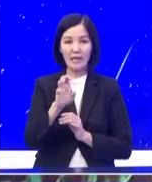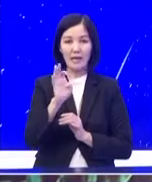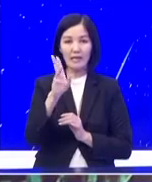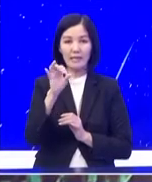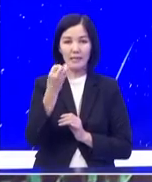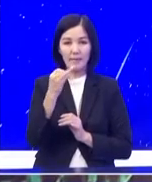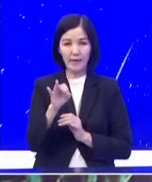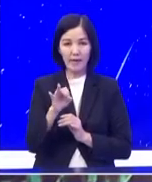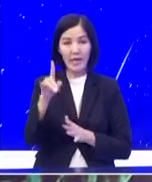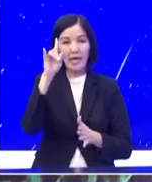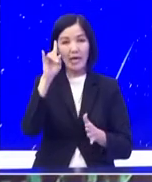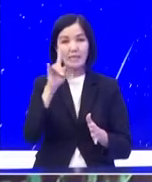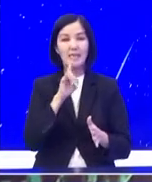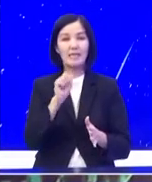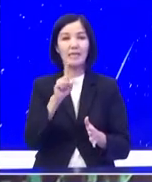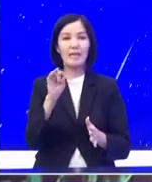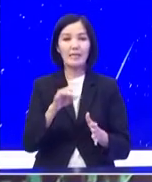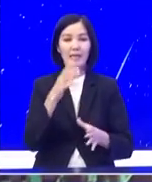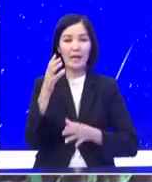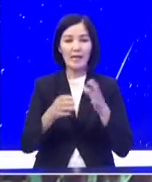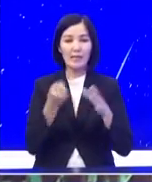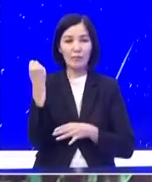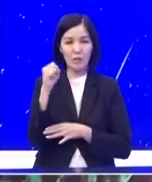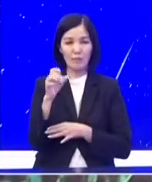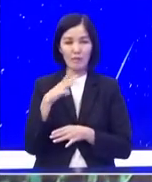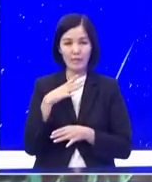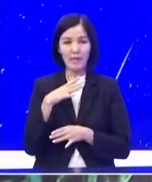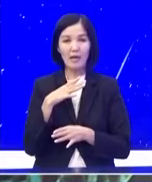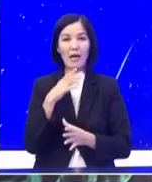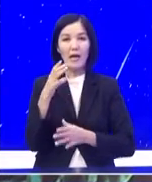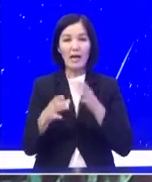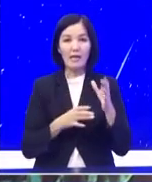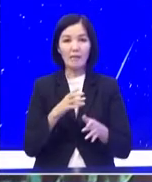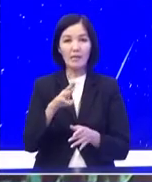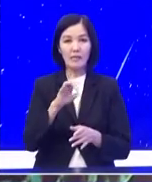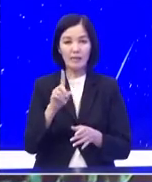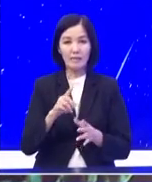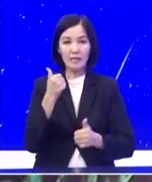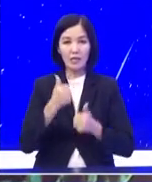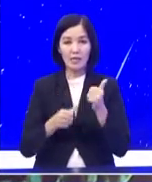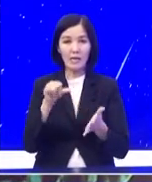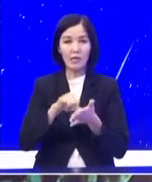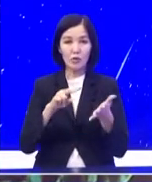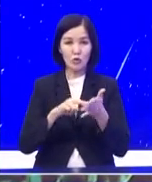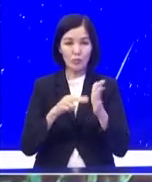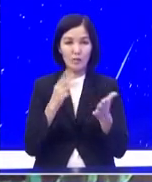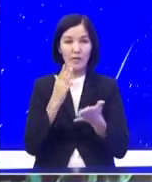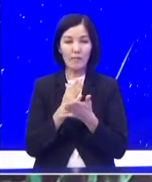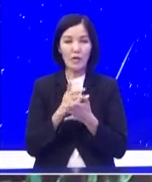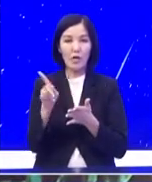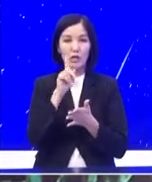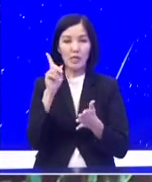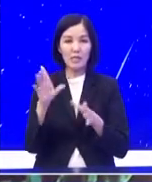Қыранбек. Қазақстан, Азия және әлем чемпиондары. Олар тамыз айында жарысқа қатыспақ. Жас чемпиондар